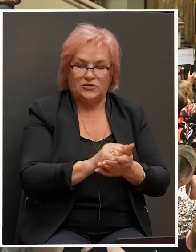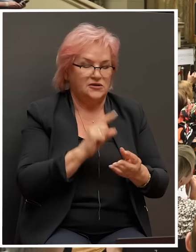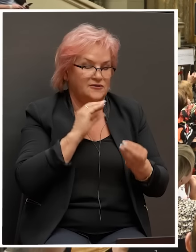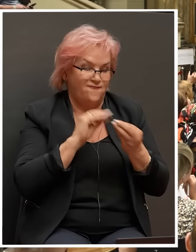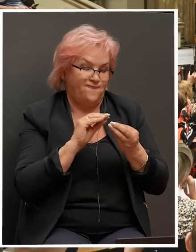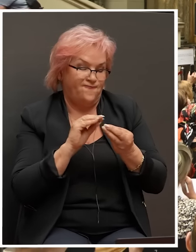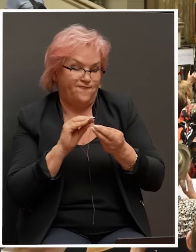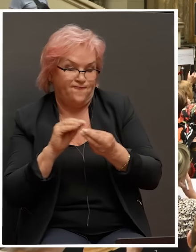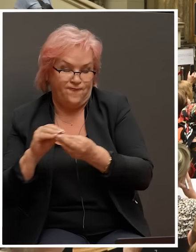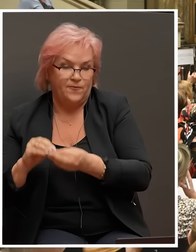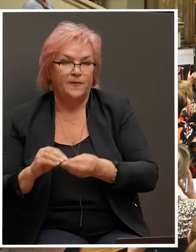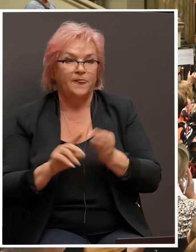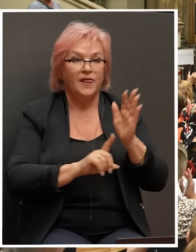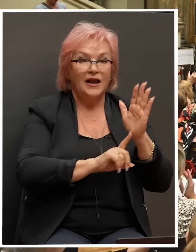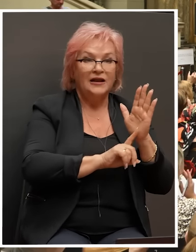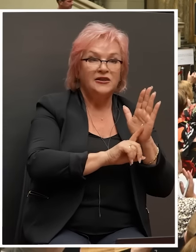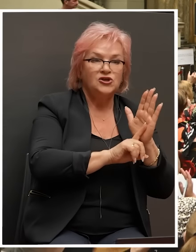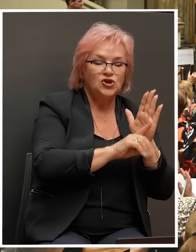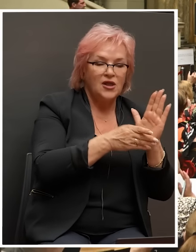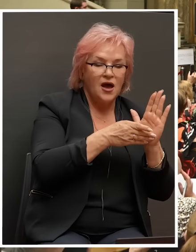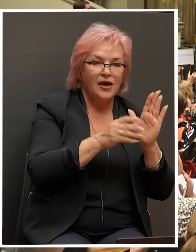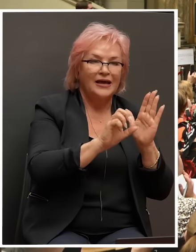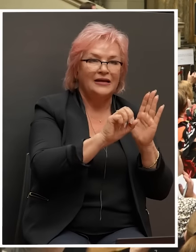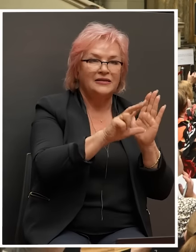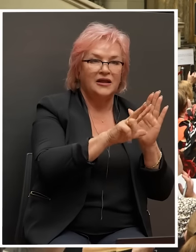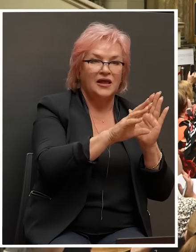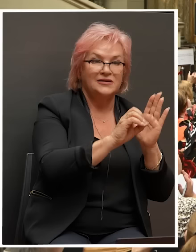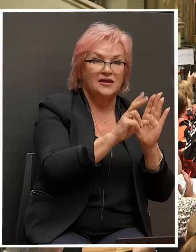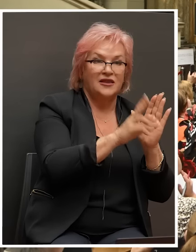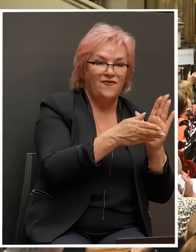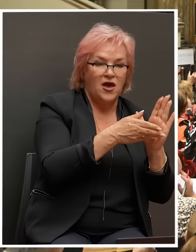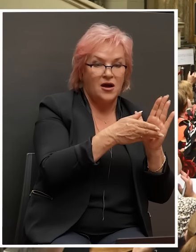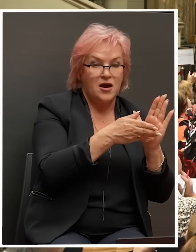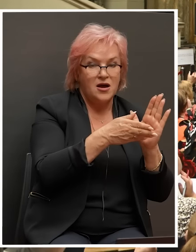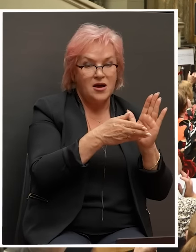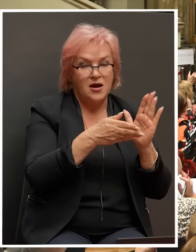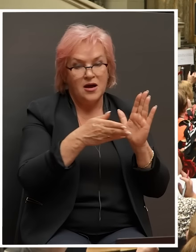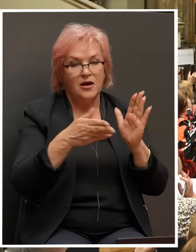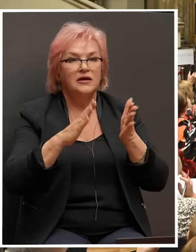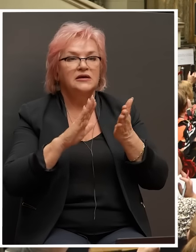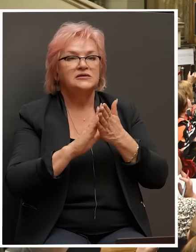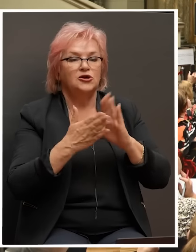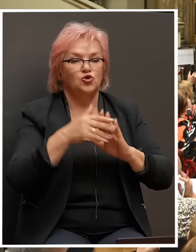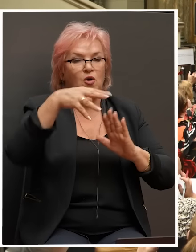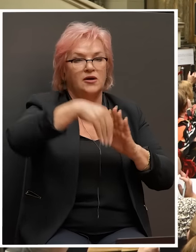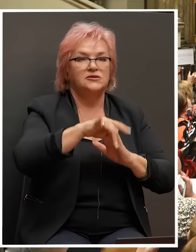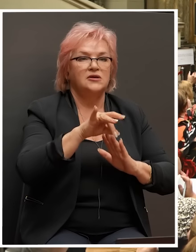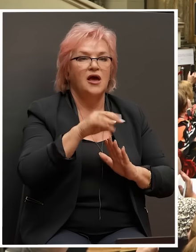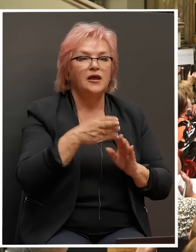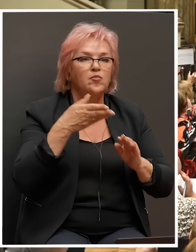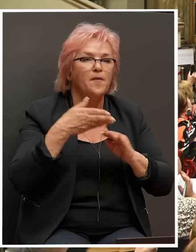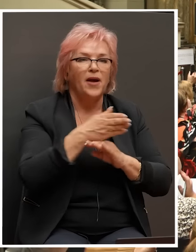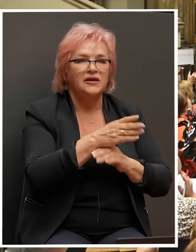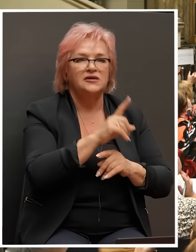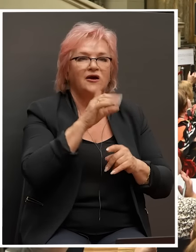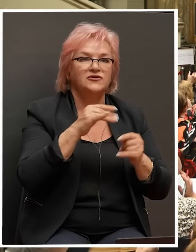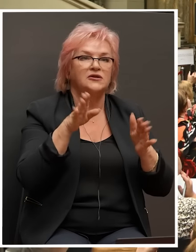И начиная с конца 13 века, ситуация в Риме политическая все